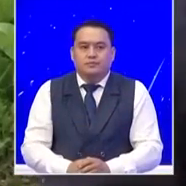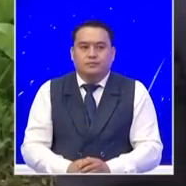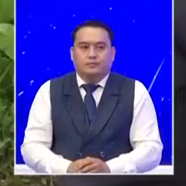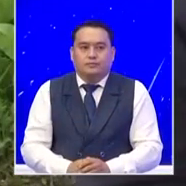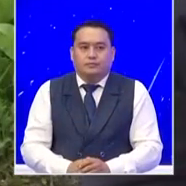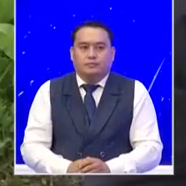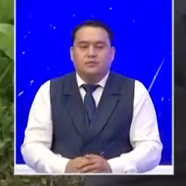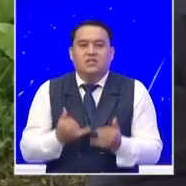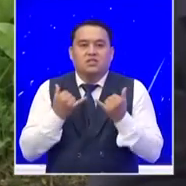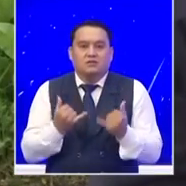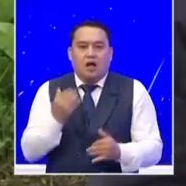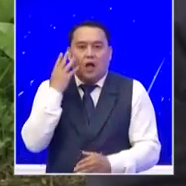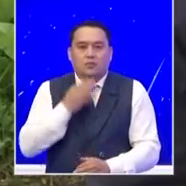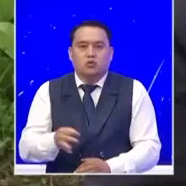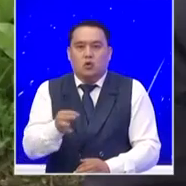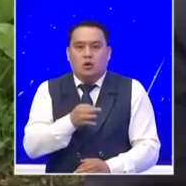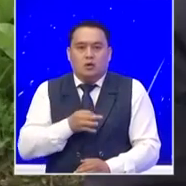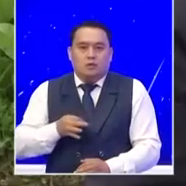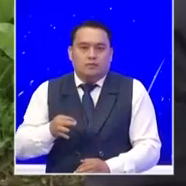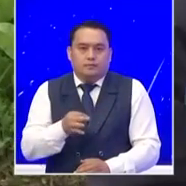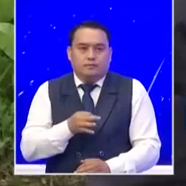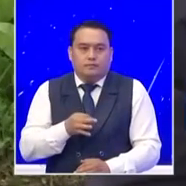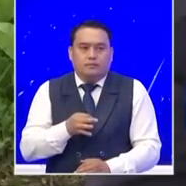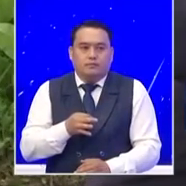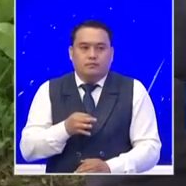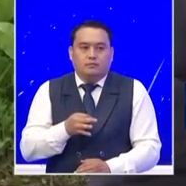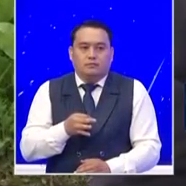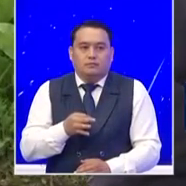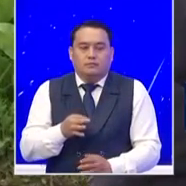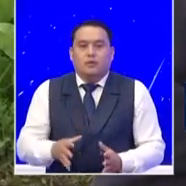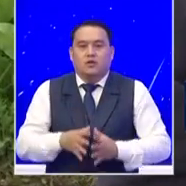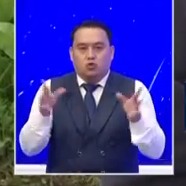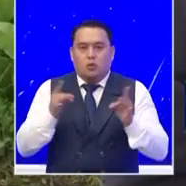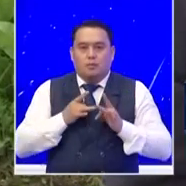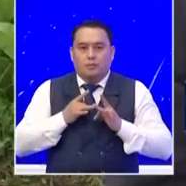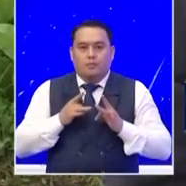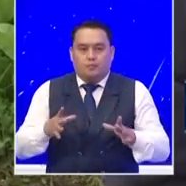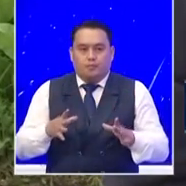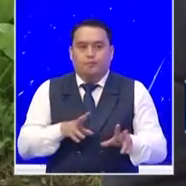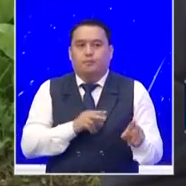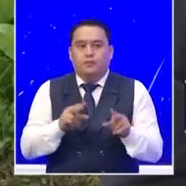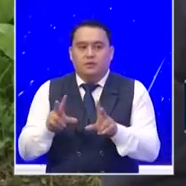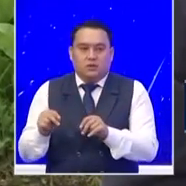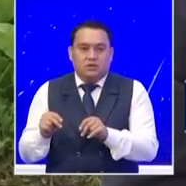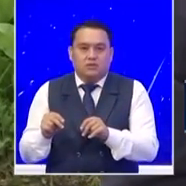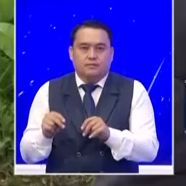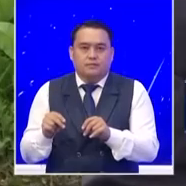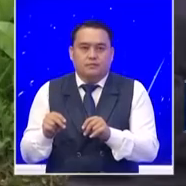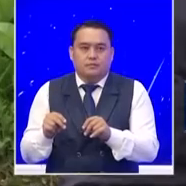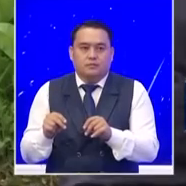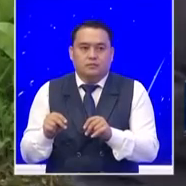Сегодня в Алматинской области, если так сказать, большой праздник, большое счастье